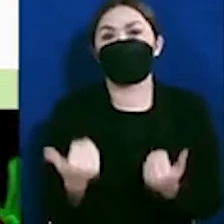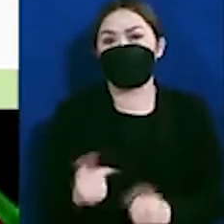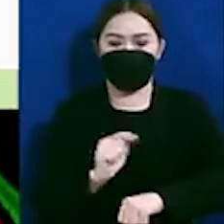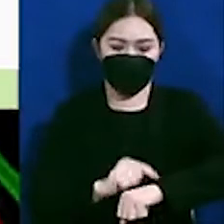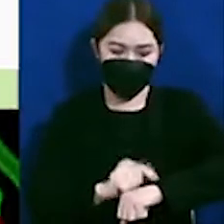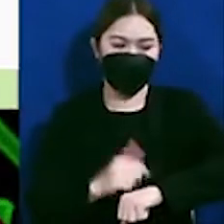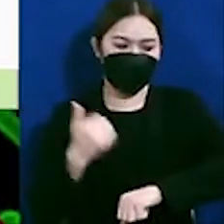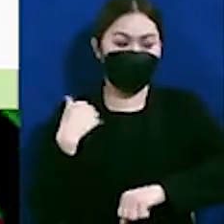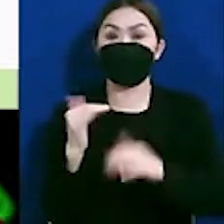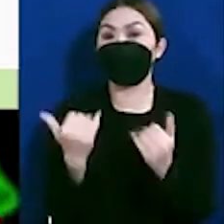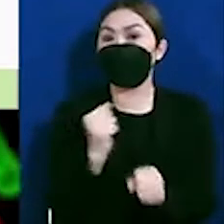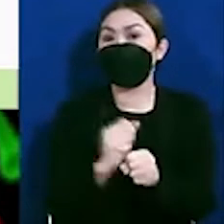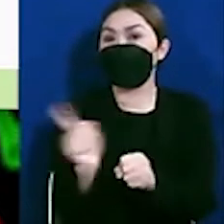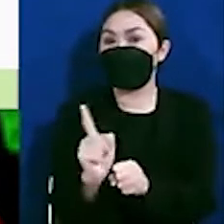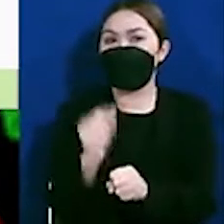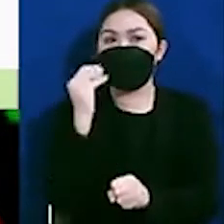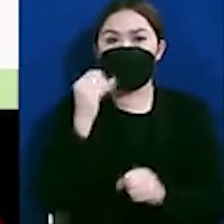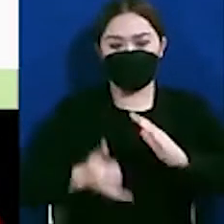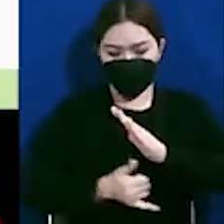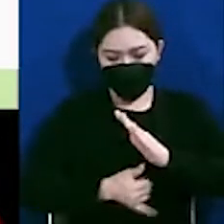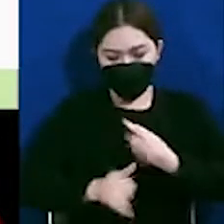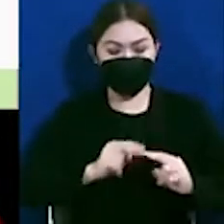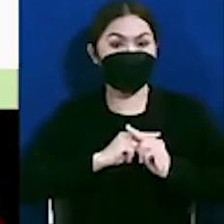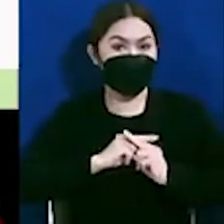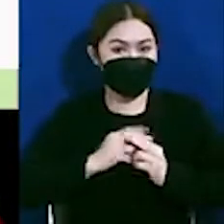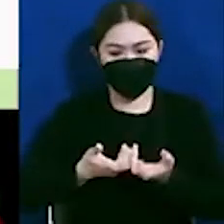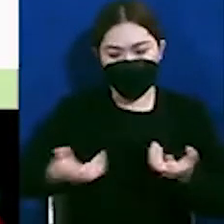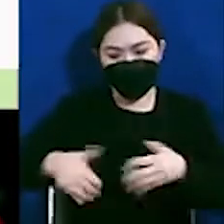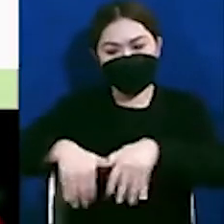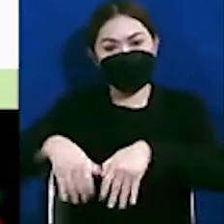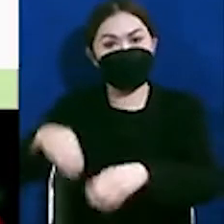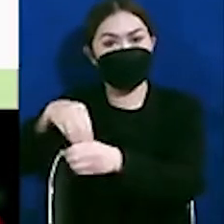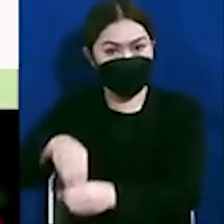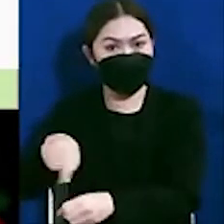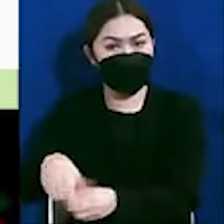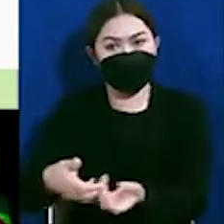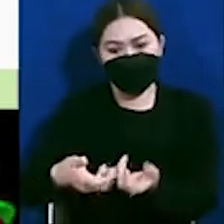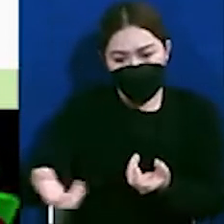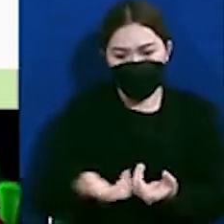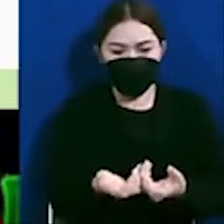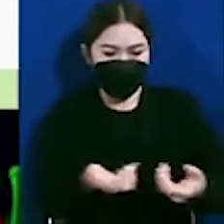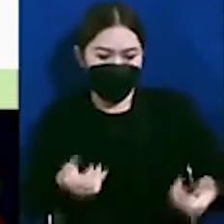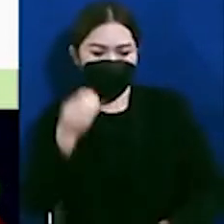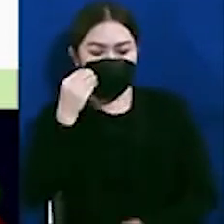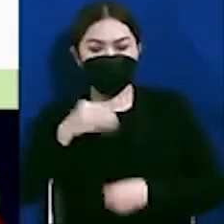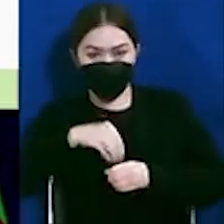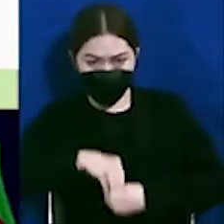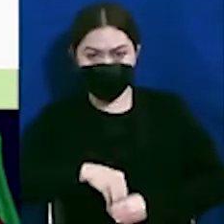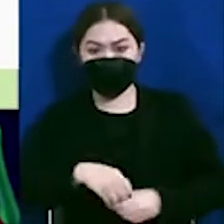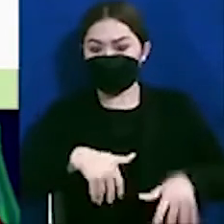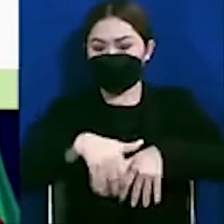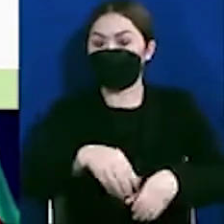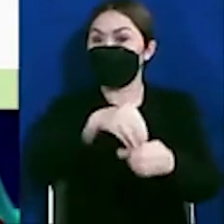นะครับที่เราจะทำเรื่องของHome isolationหรือคอมมิวนิตี้isolationหรือการแยกกับตัวที่บ้านและชุมชน